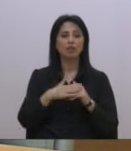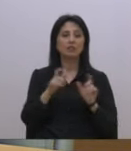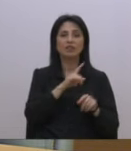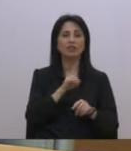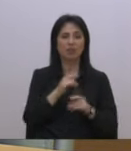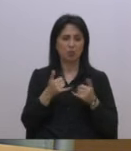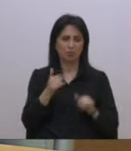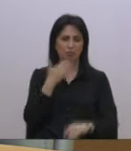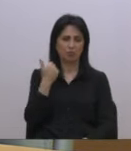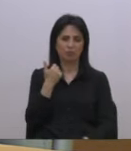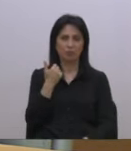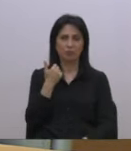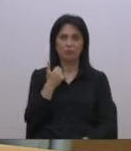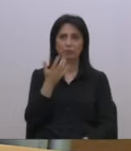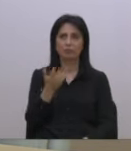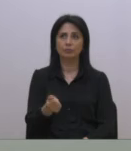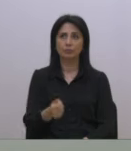რა გასაკვირია,